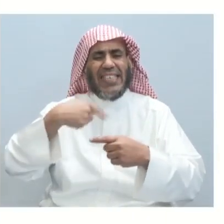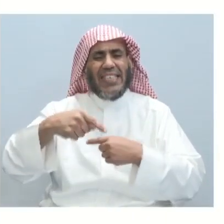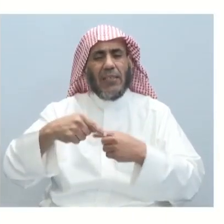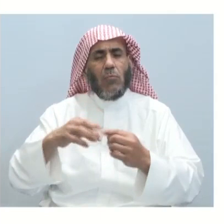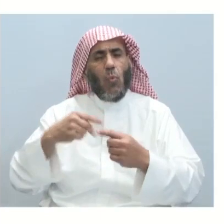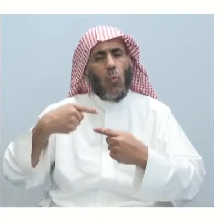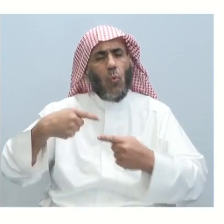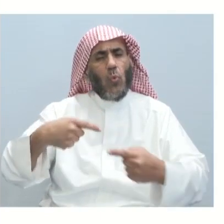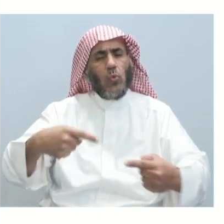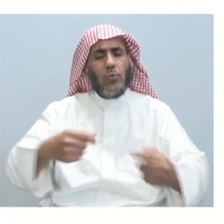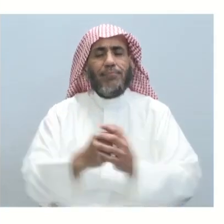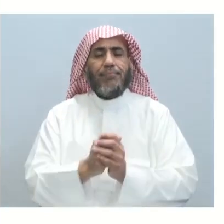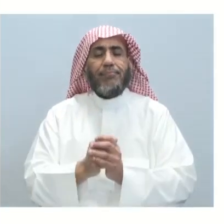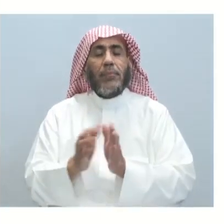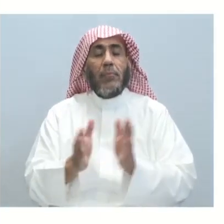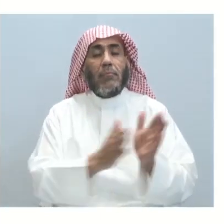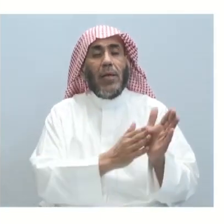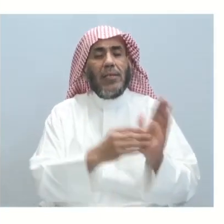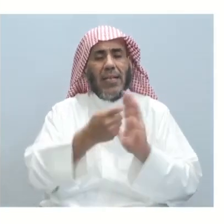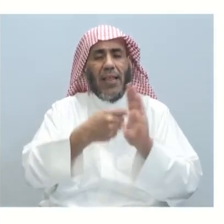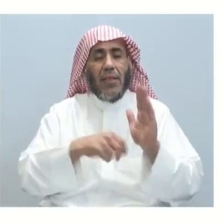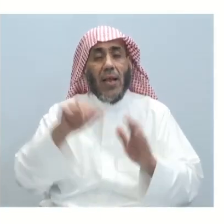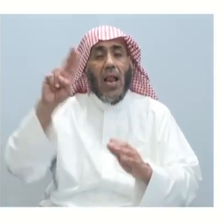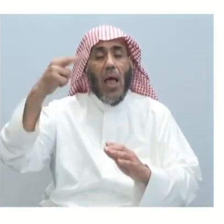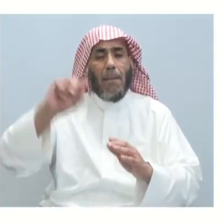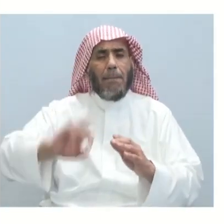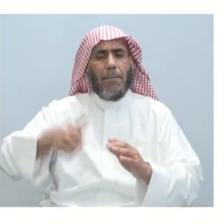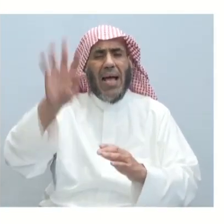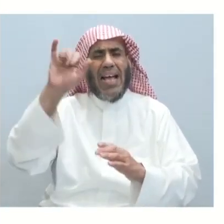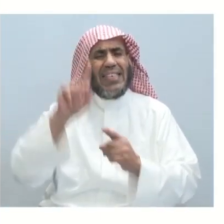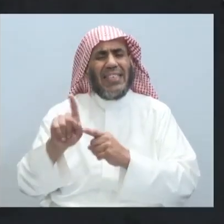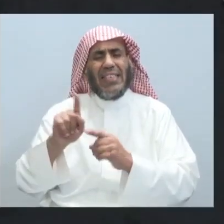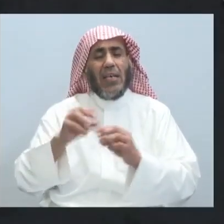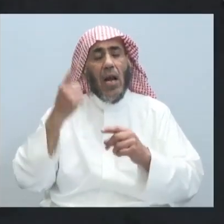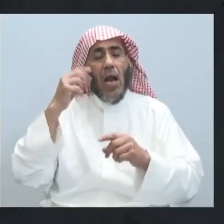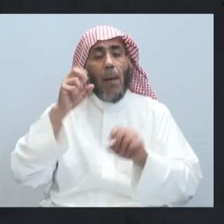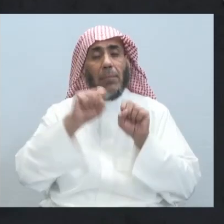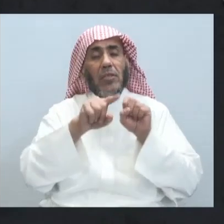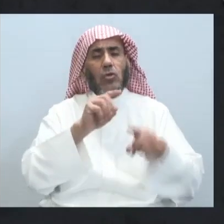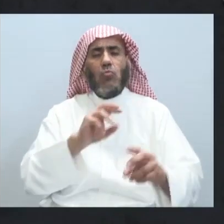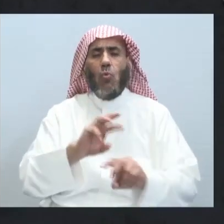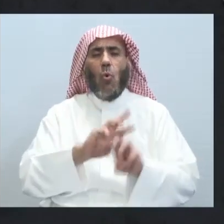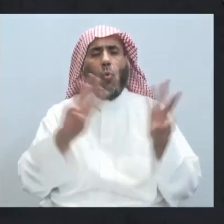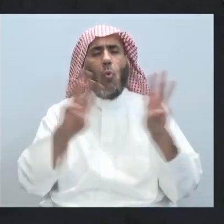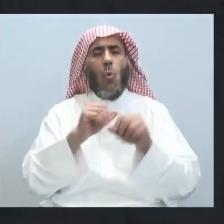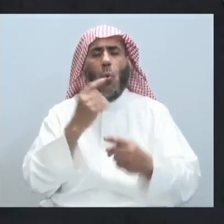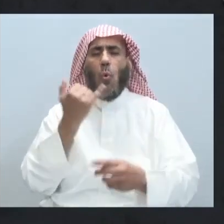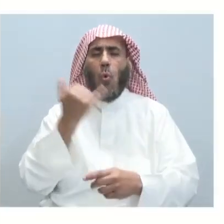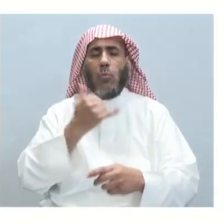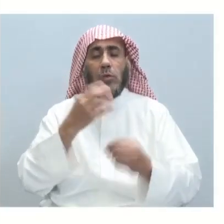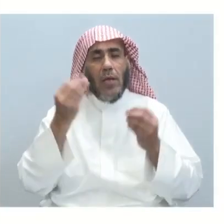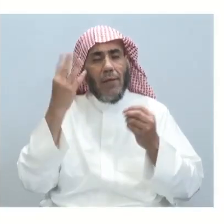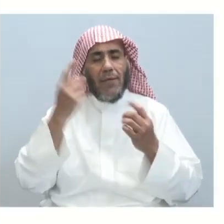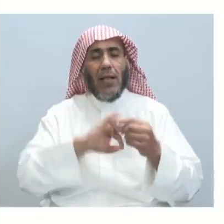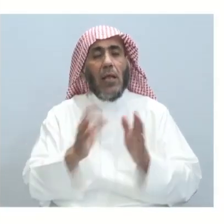بقليل نحن وصلنا الى ننثر العباسي ثالثا النثر العباسي طبعا هذا هو رابط الدرس الرقمي بامكانك ايضا الدخول ومشاهده هذا الدرس